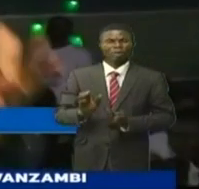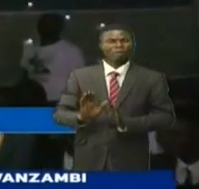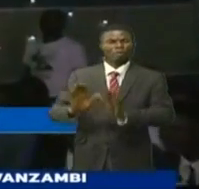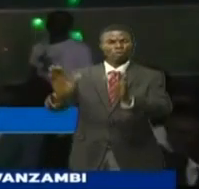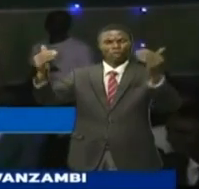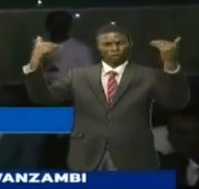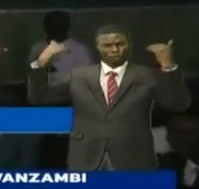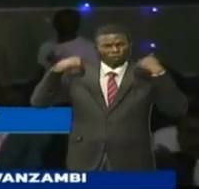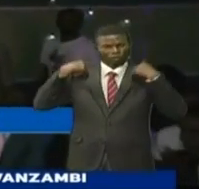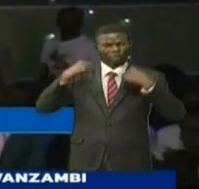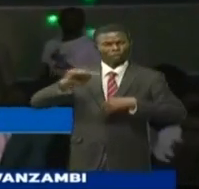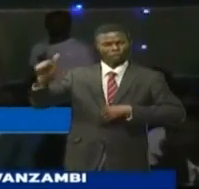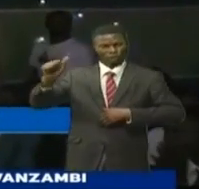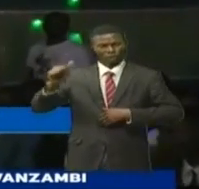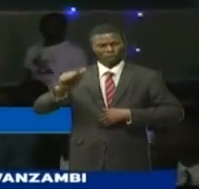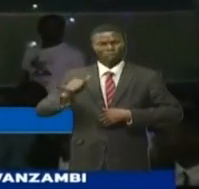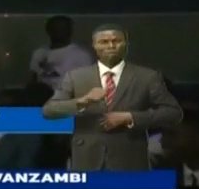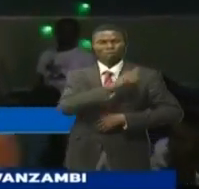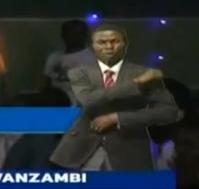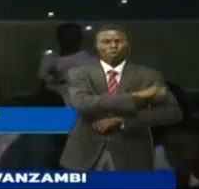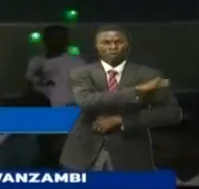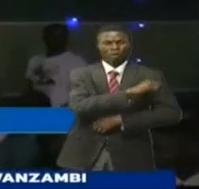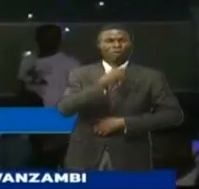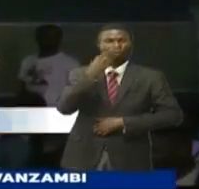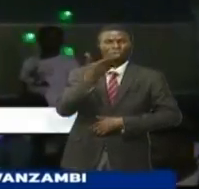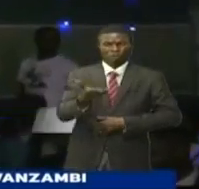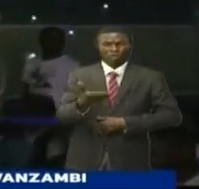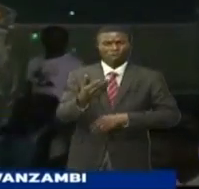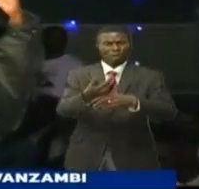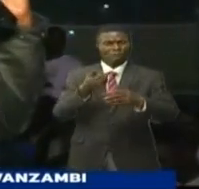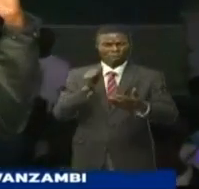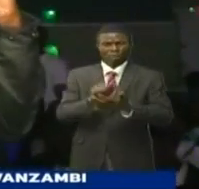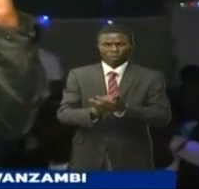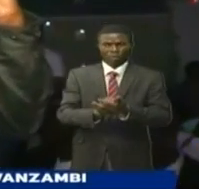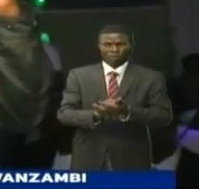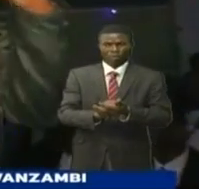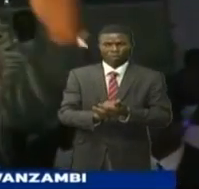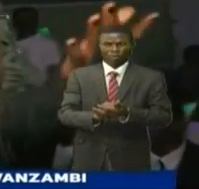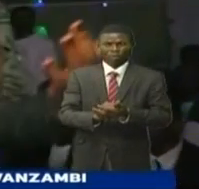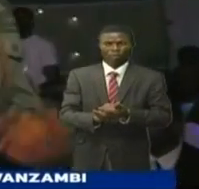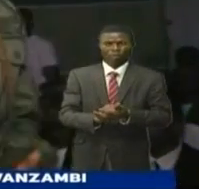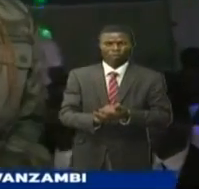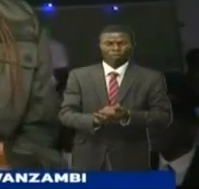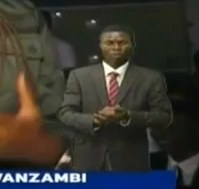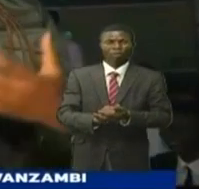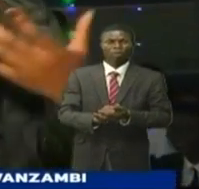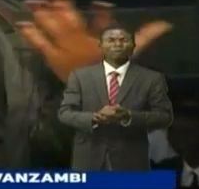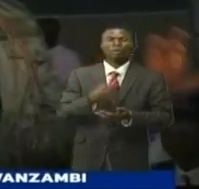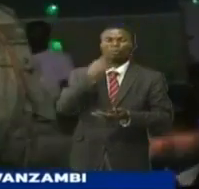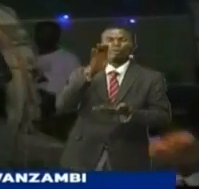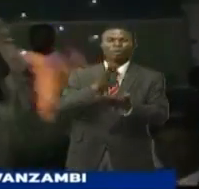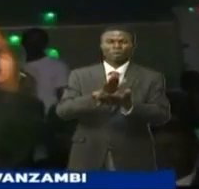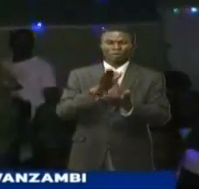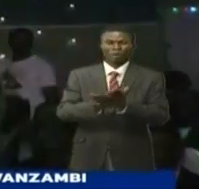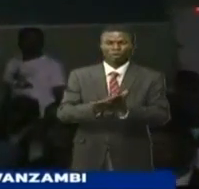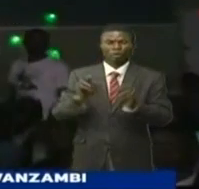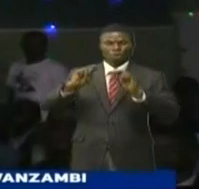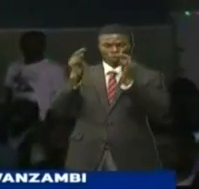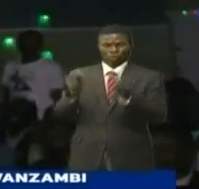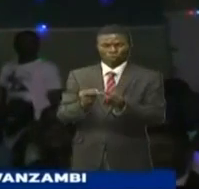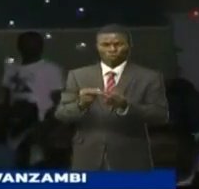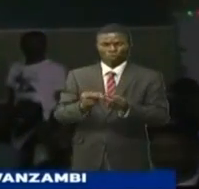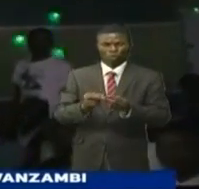général le système Adoma laissez-moi quand même avant pour remercier section